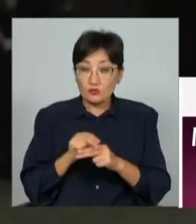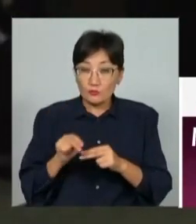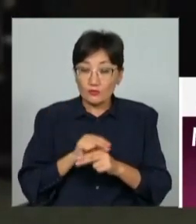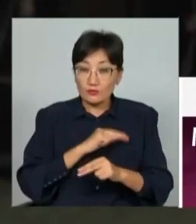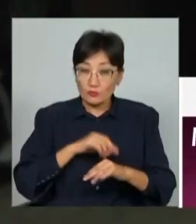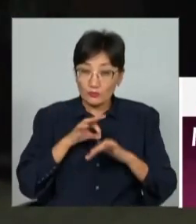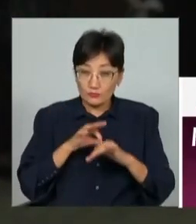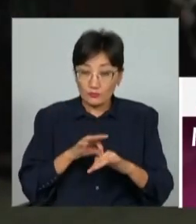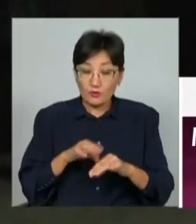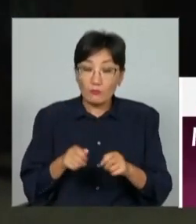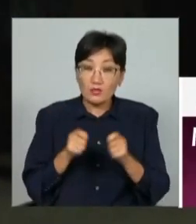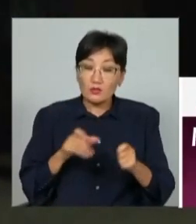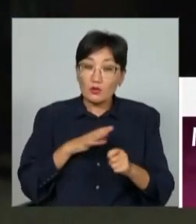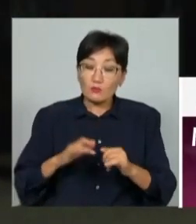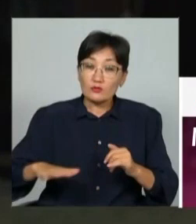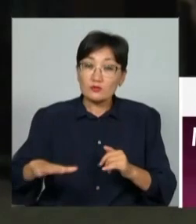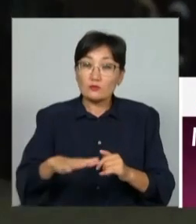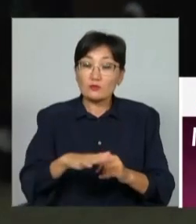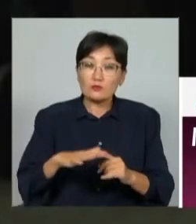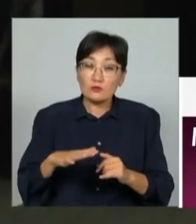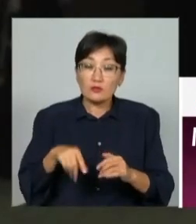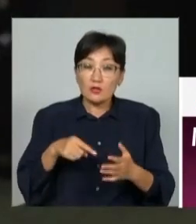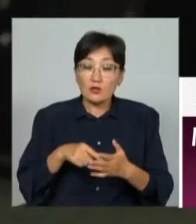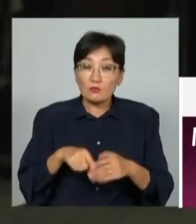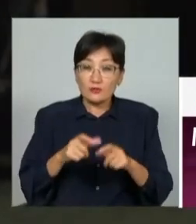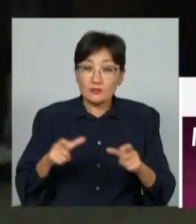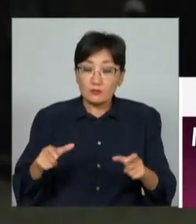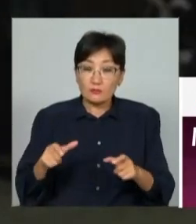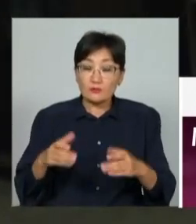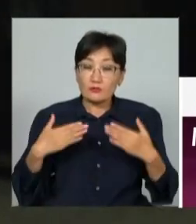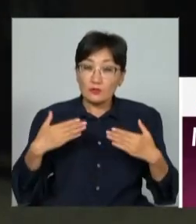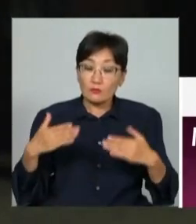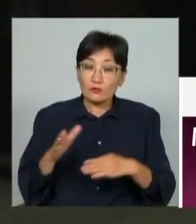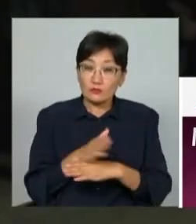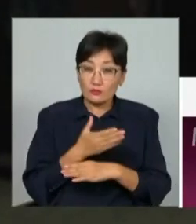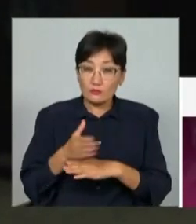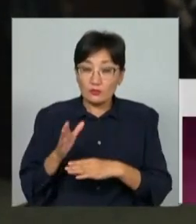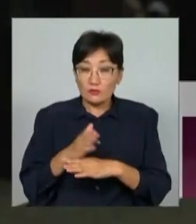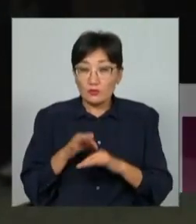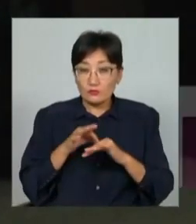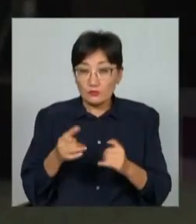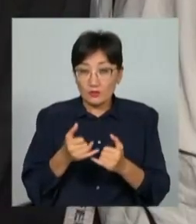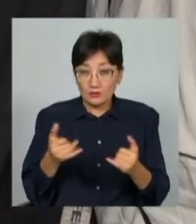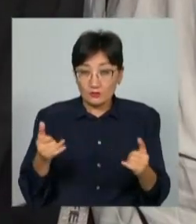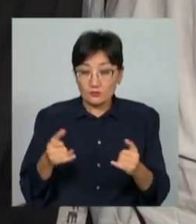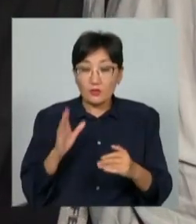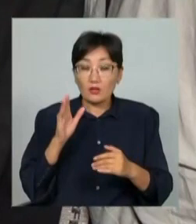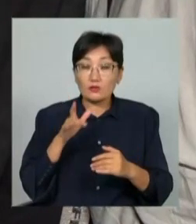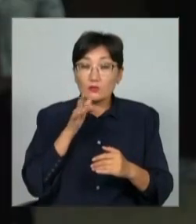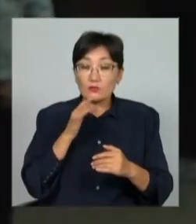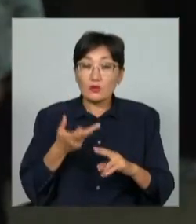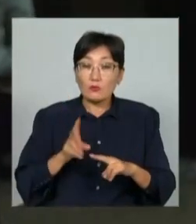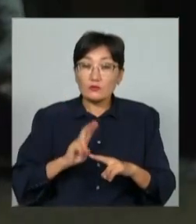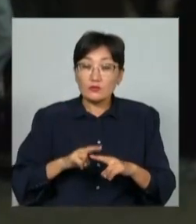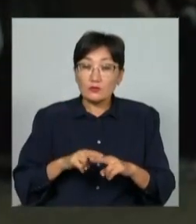жүргізіліп ашылған болатын. Бұл аймақта қала тұрғындары таза ауаға шығып серуендеп жүруге арналған аймақ. Алдағы уақытта